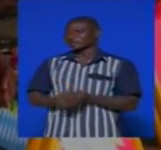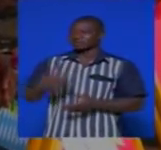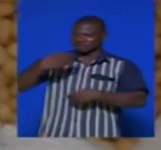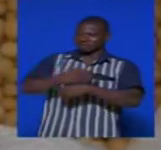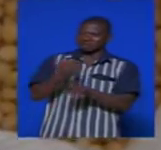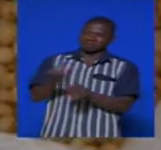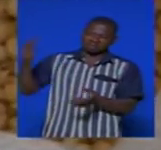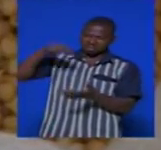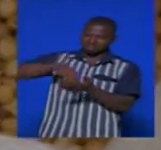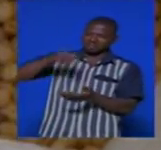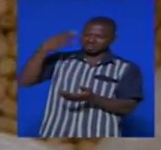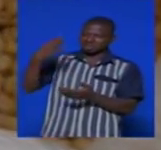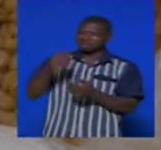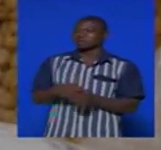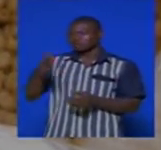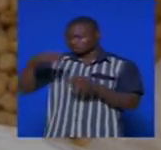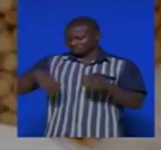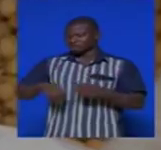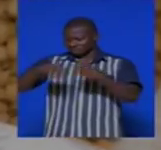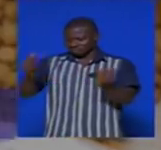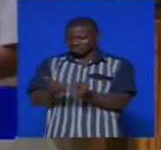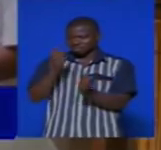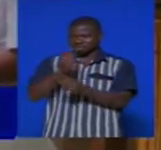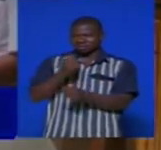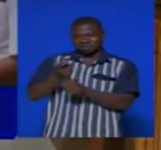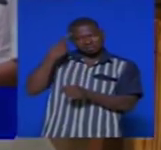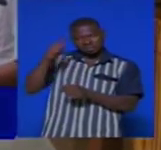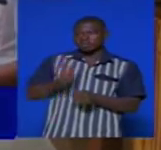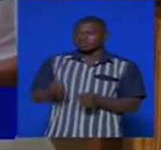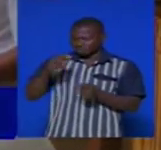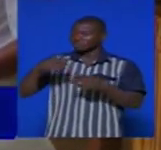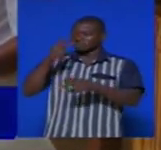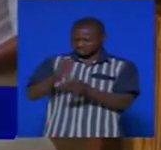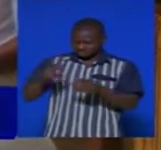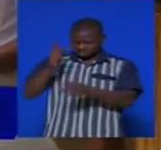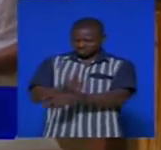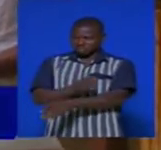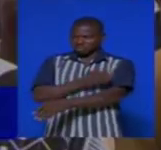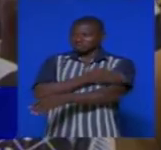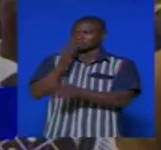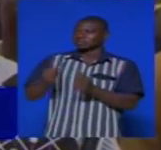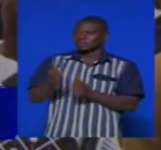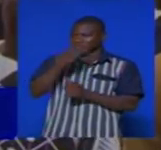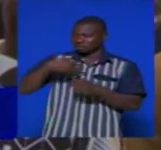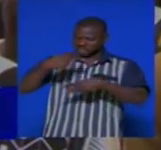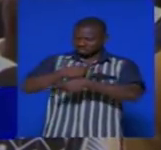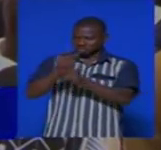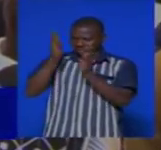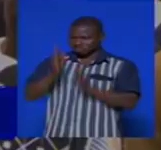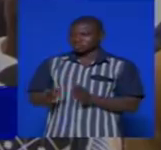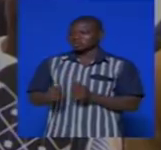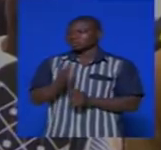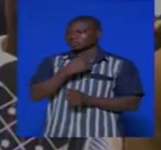Agrodia œuvre pour le renforcement des capacités des producteurs en matière de bonnes pratiques des nouvelles techniques culturales. Son